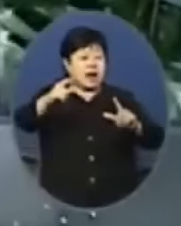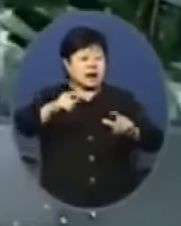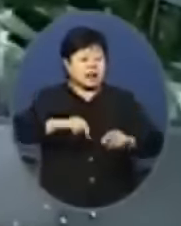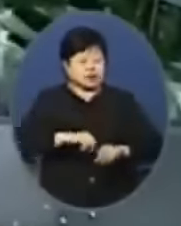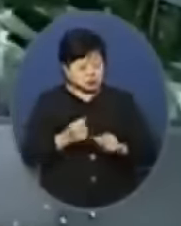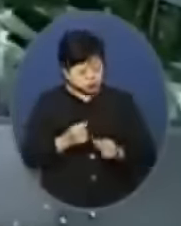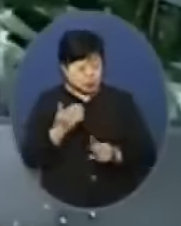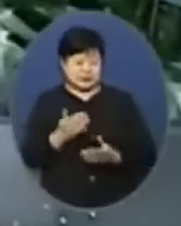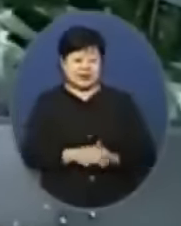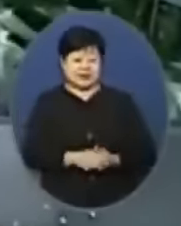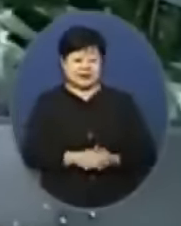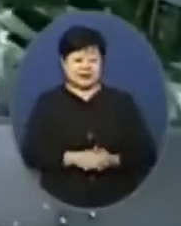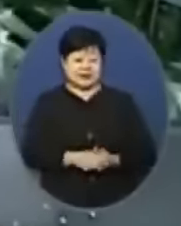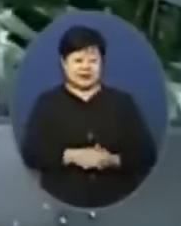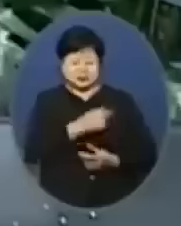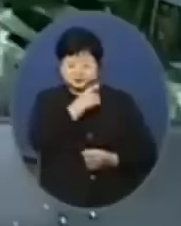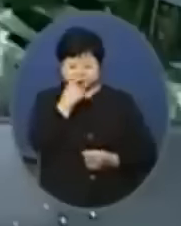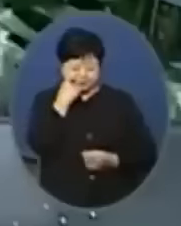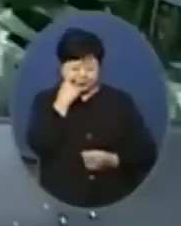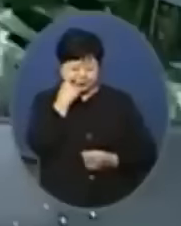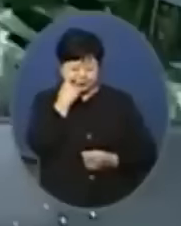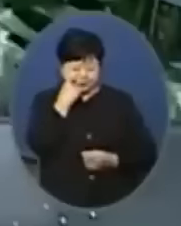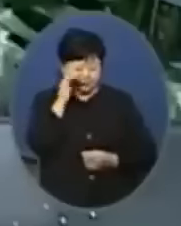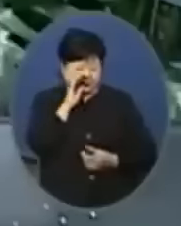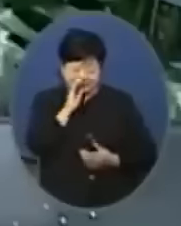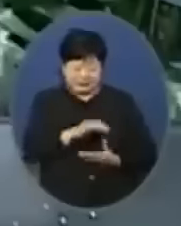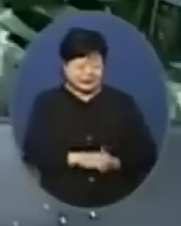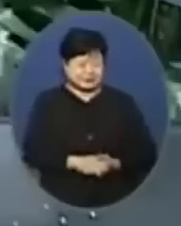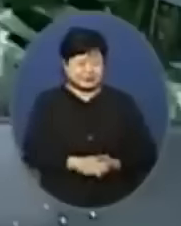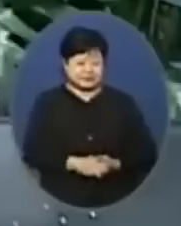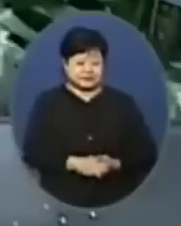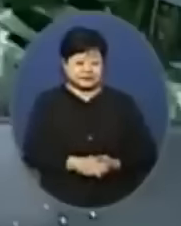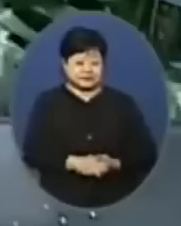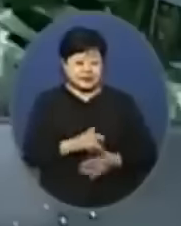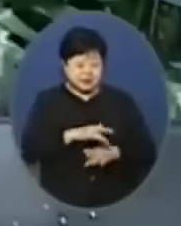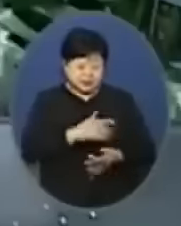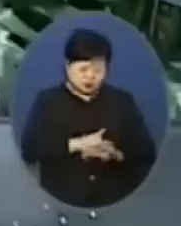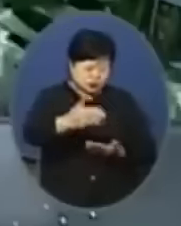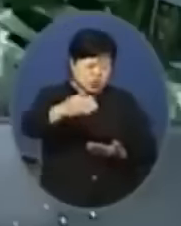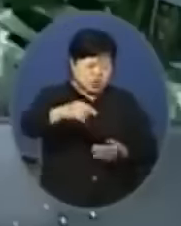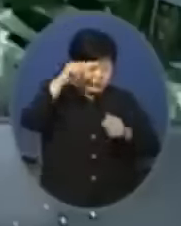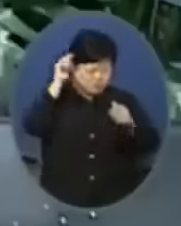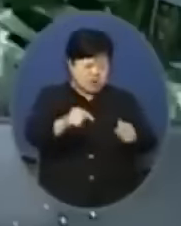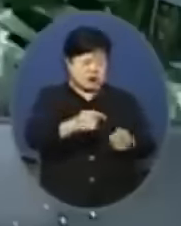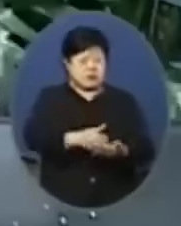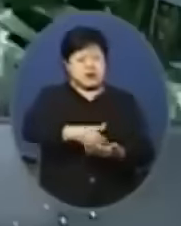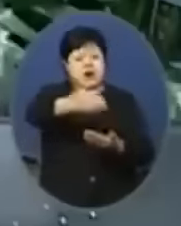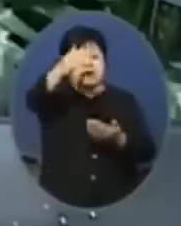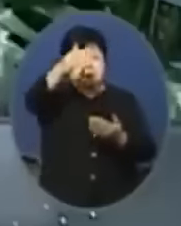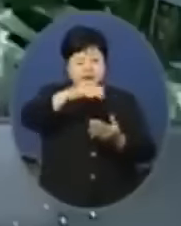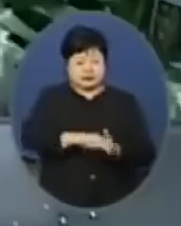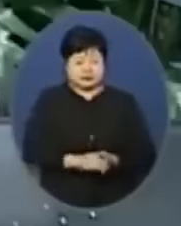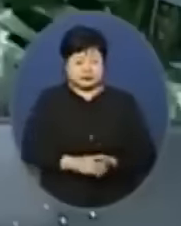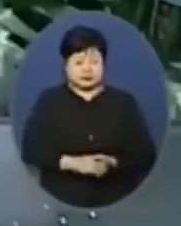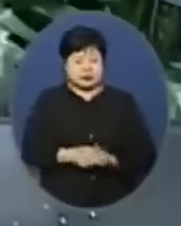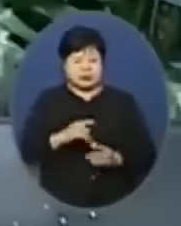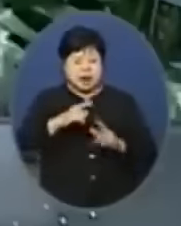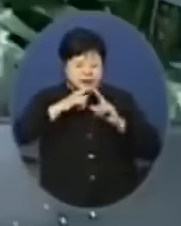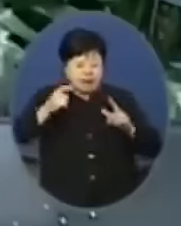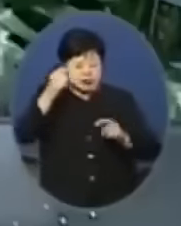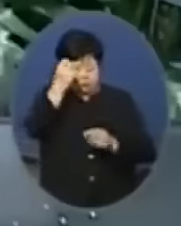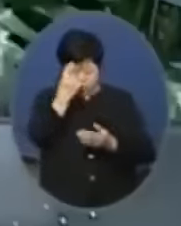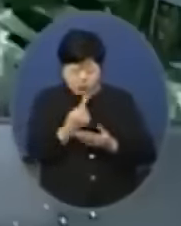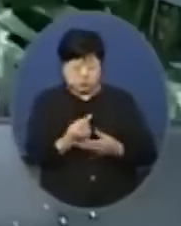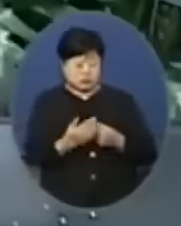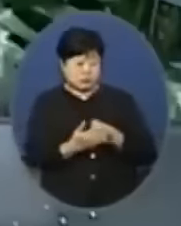순종을 합니다. 가만 내버려 두면 마귀 안 쫓겨나가요. 쫓겨나가라고 명령을 내려야 되는 것입니다. 말을 해야 성령이